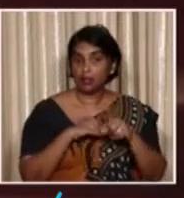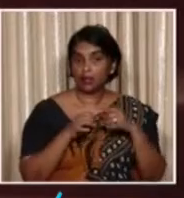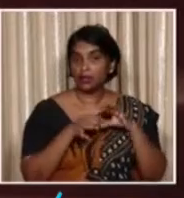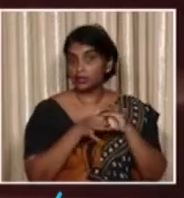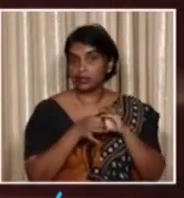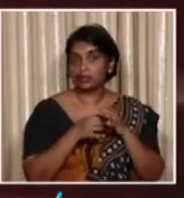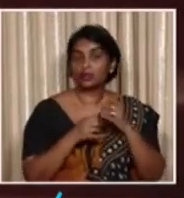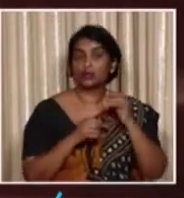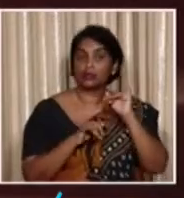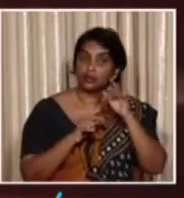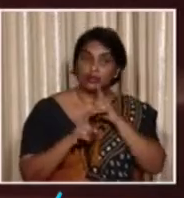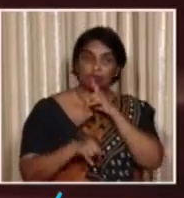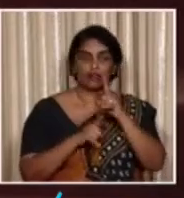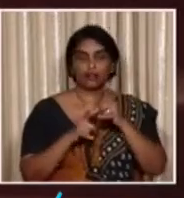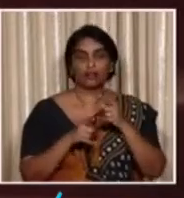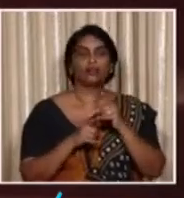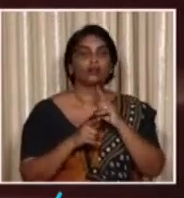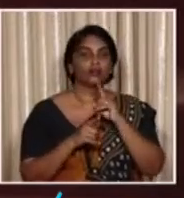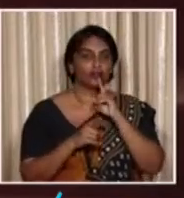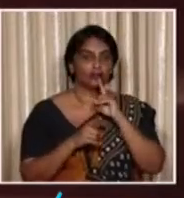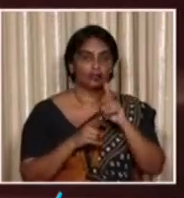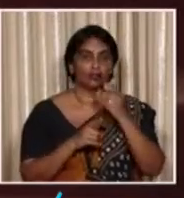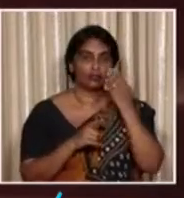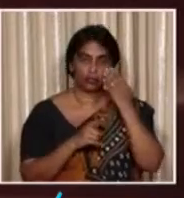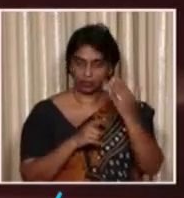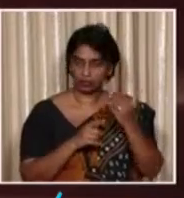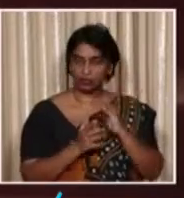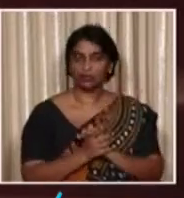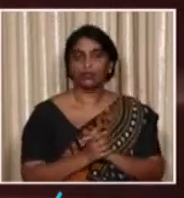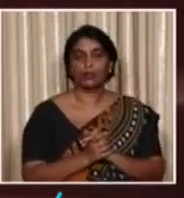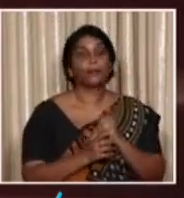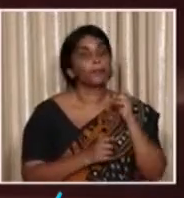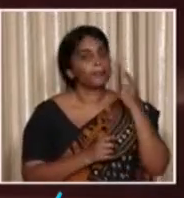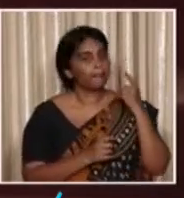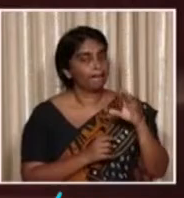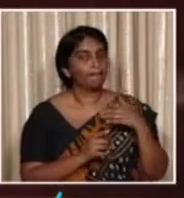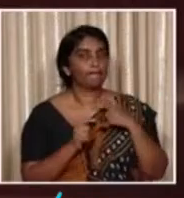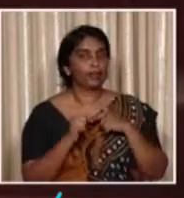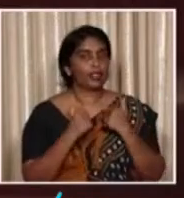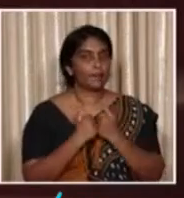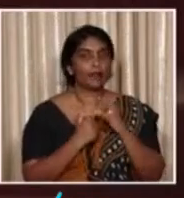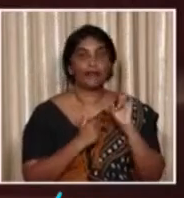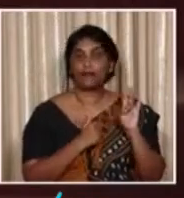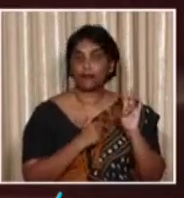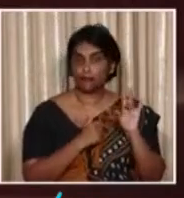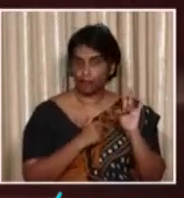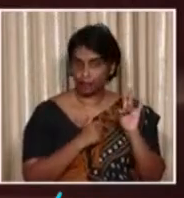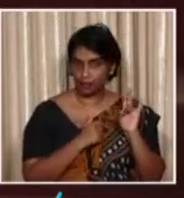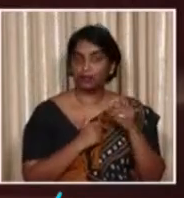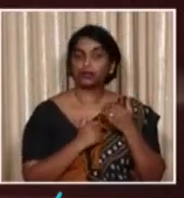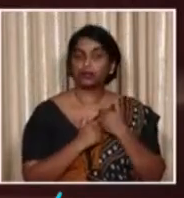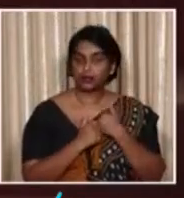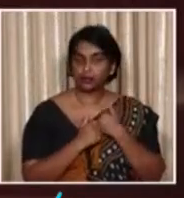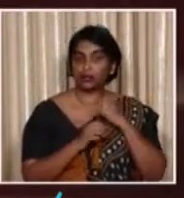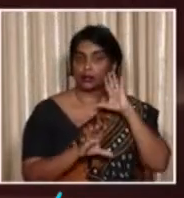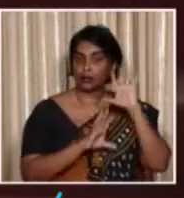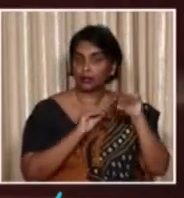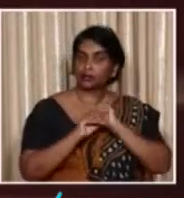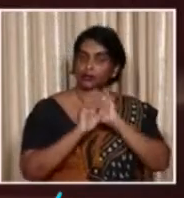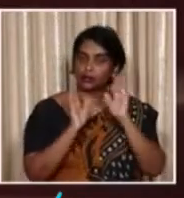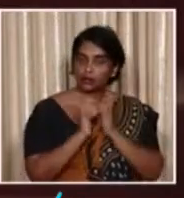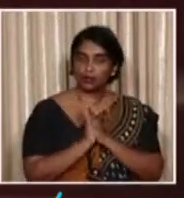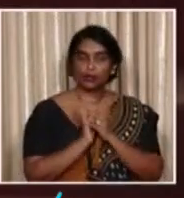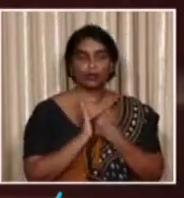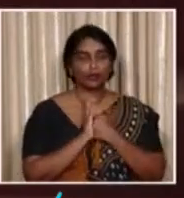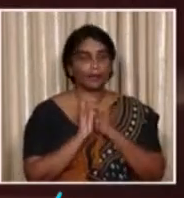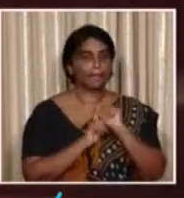කොටස්කරුවෙක් නිසායයි නොයෙක් අය චෝදනා කරනු දකින්නට ලැබුණේ. ඒ නිසා අප්‍රේල් 25 වන දින මා එම තොරතුරු සියල්ල මෙම